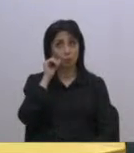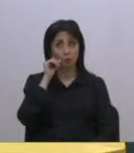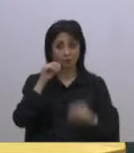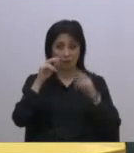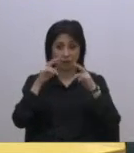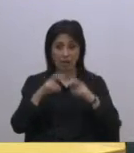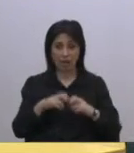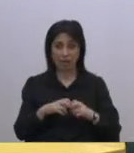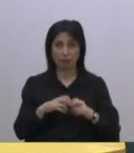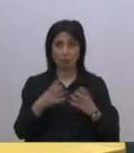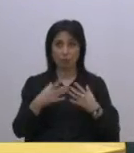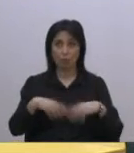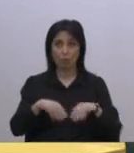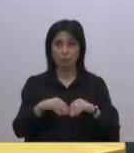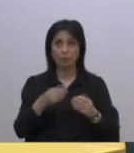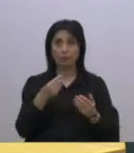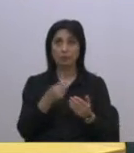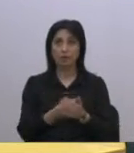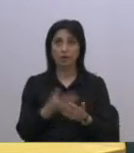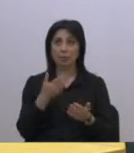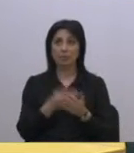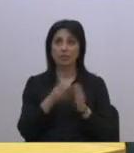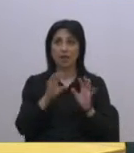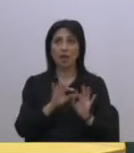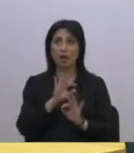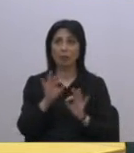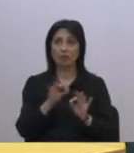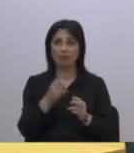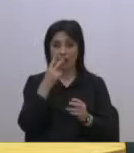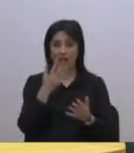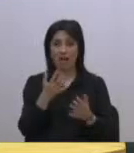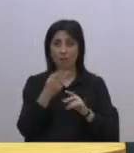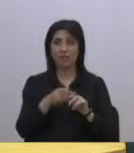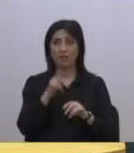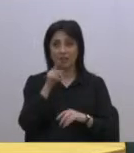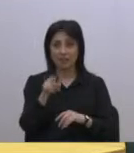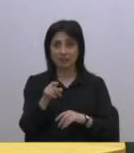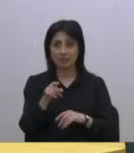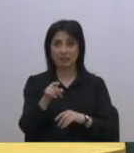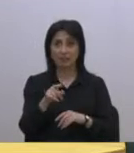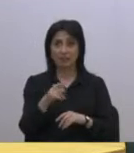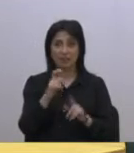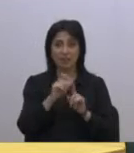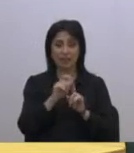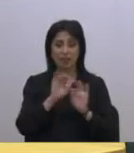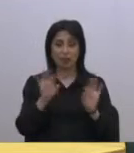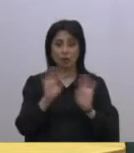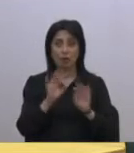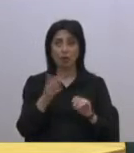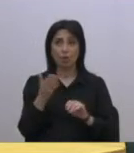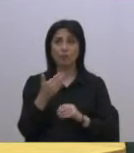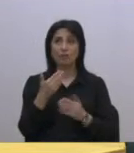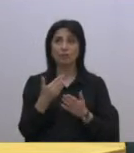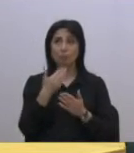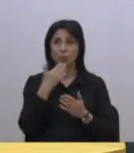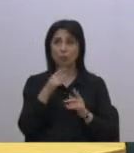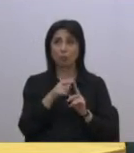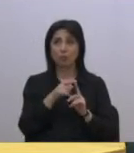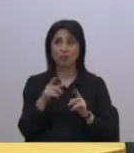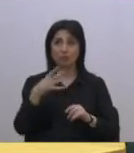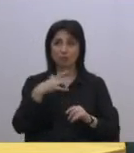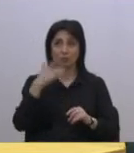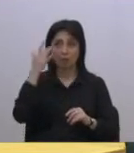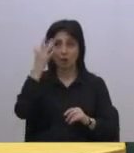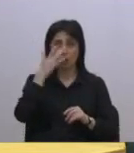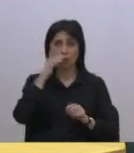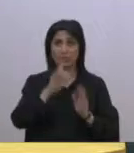განხილულ ოჯახური ღირებულებების კანონპროექტში გამოიხატა ის რიტორიკა, რომლითაც თქვათ ბოლო პერიოდში ქართულმა